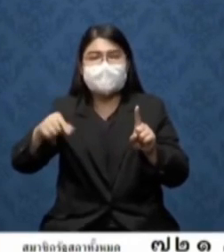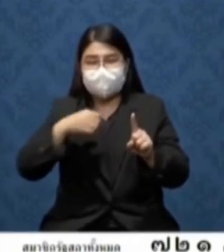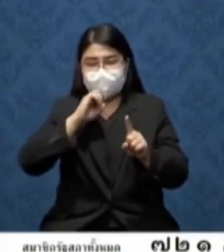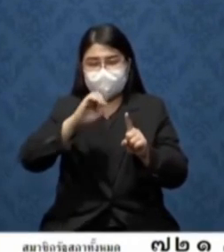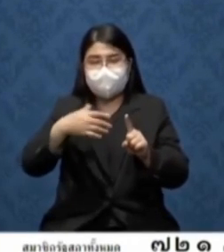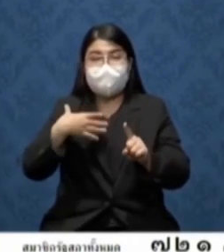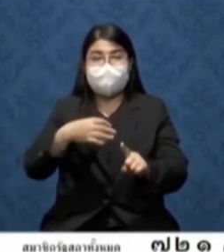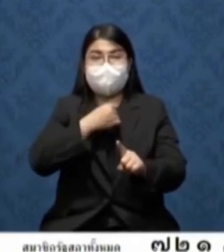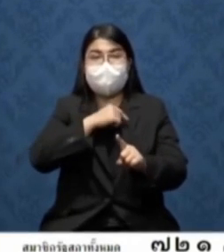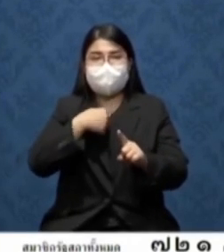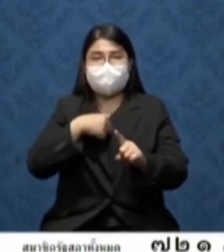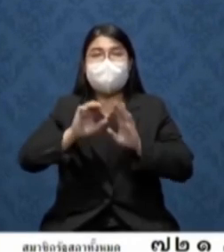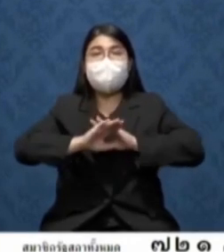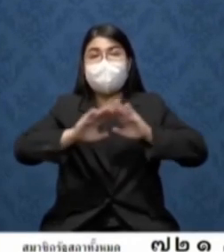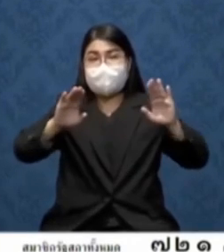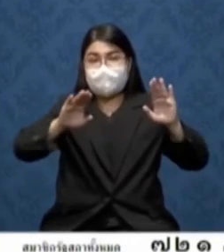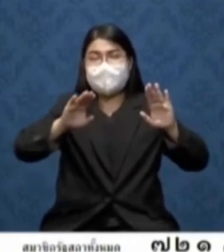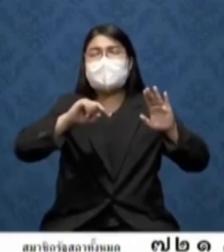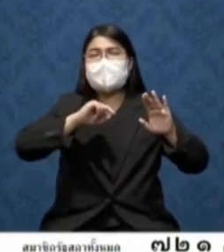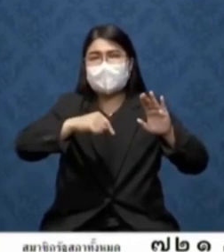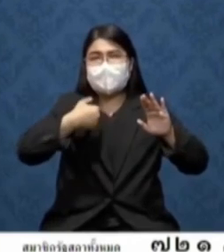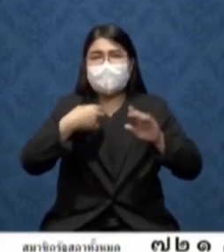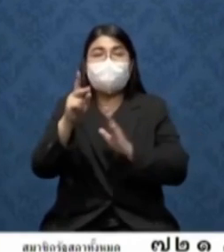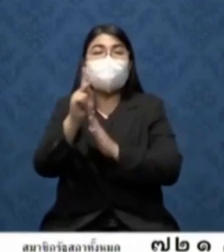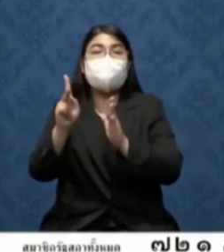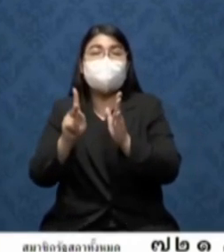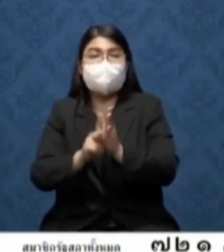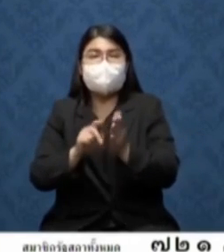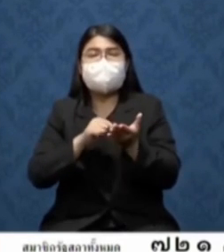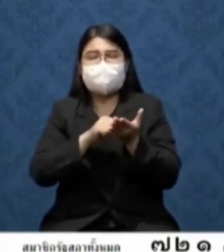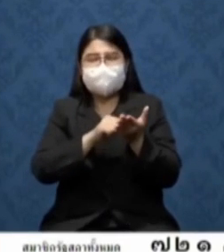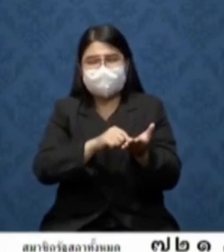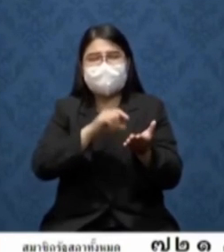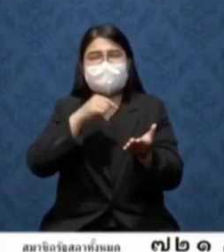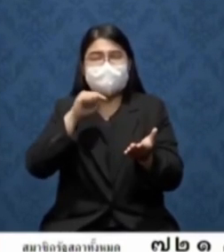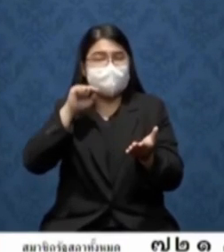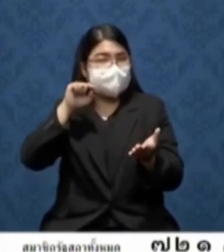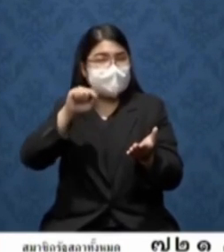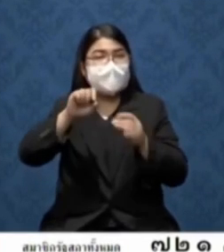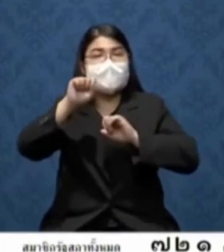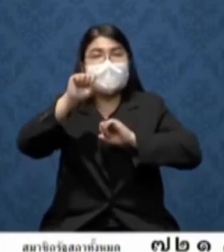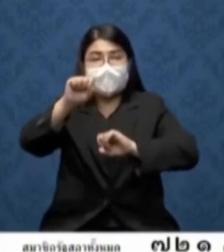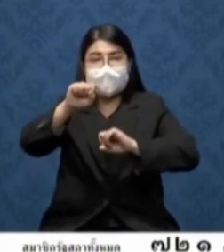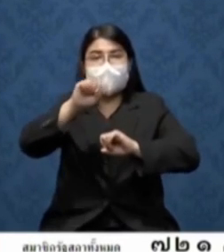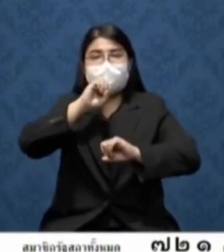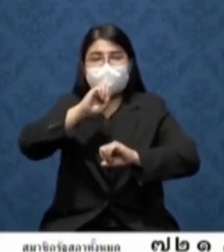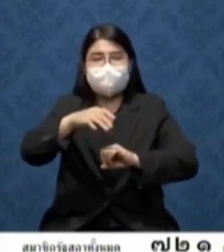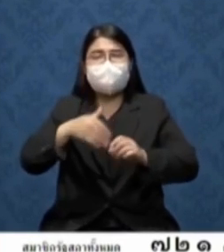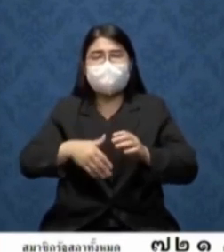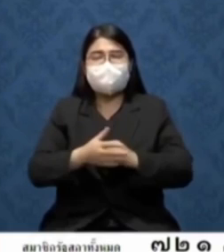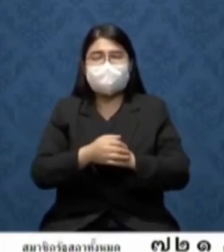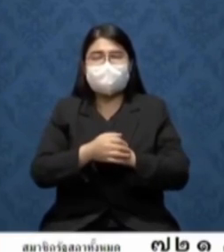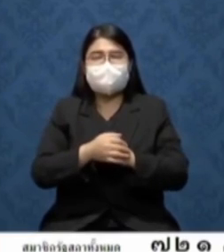จากส่วนกลางในงานของท้องถิ่นจากกฎหมายฉบับนี้ประกาศคำสั่งและอำนาจอนุมัติมากกว่